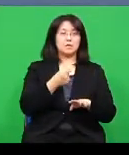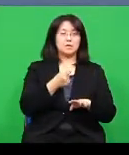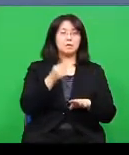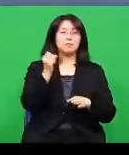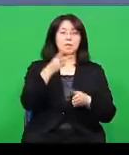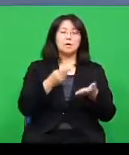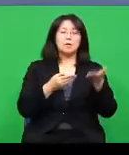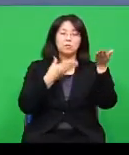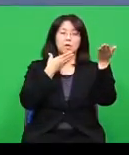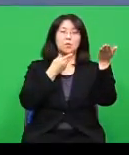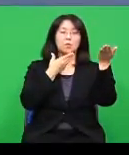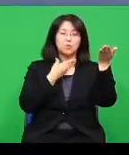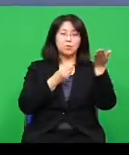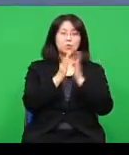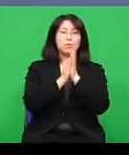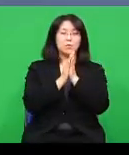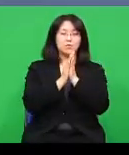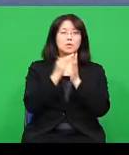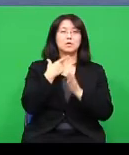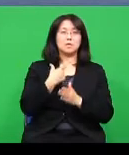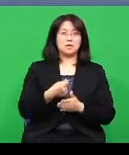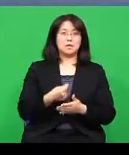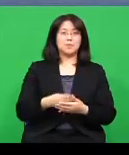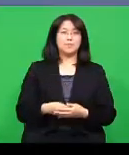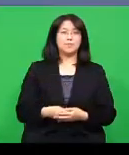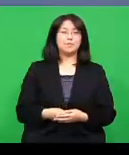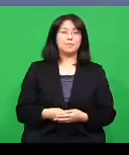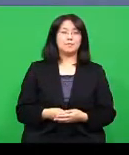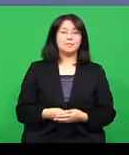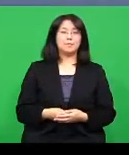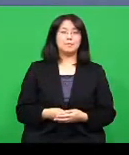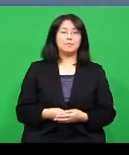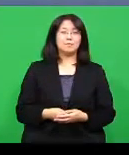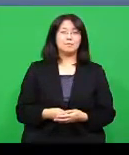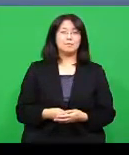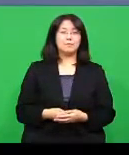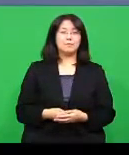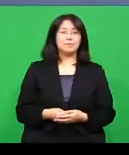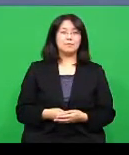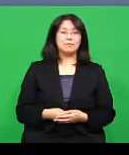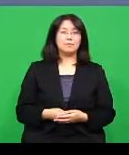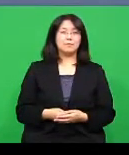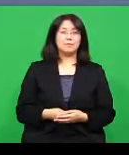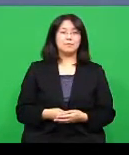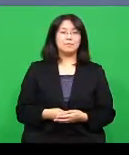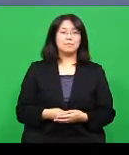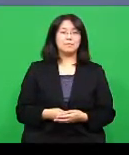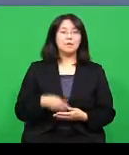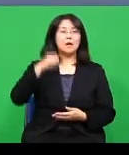表し感謝申し上げたい。またご冥福を心からお祈りいたしたいと思います。次